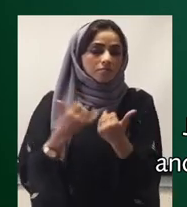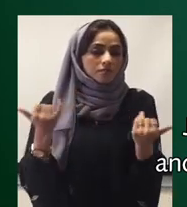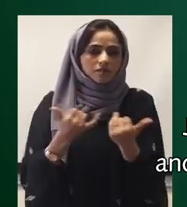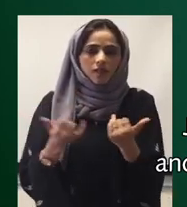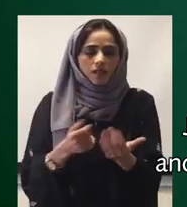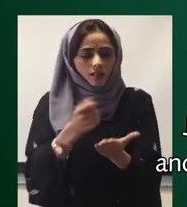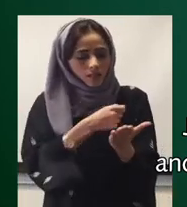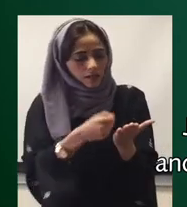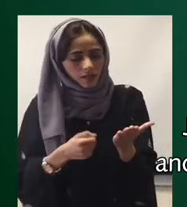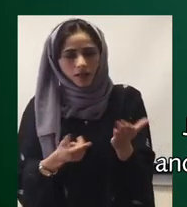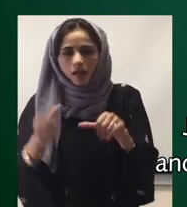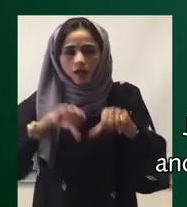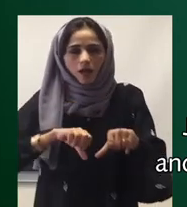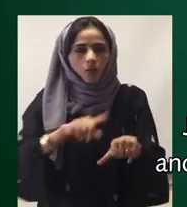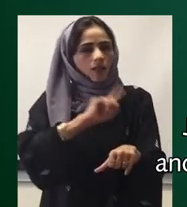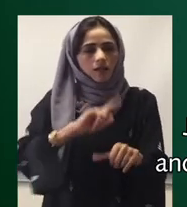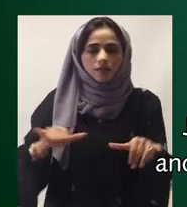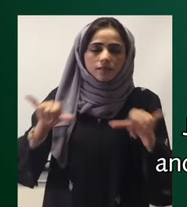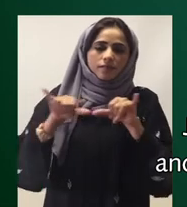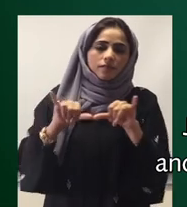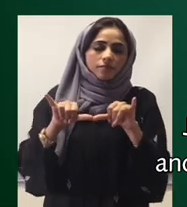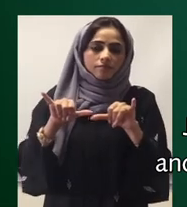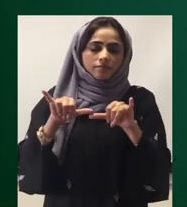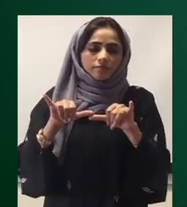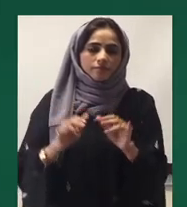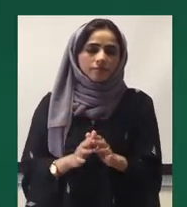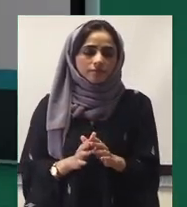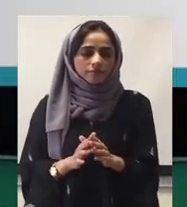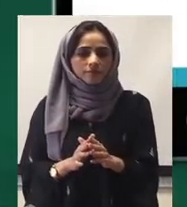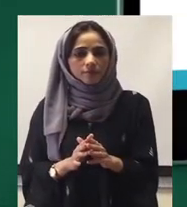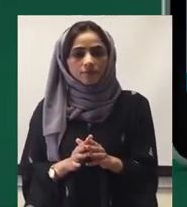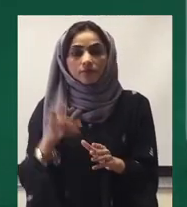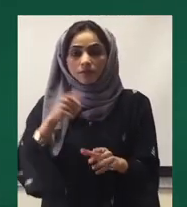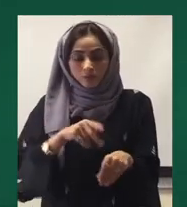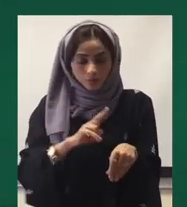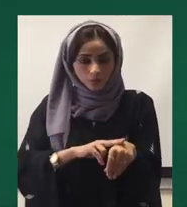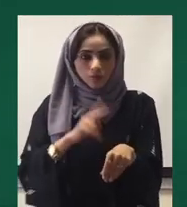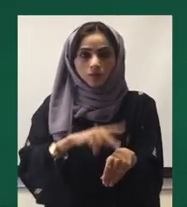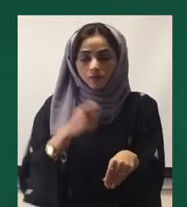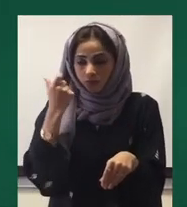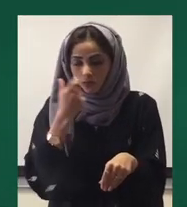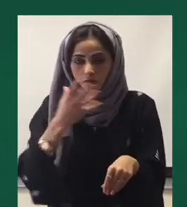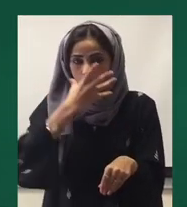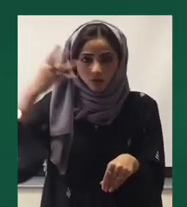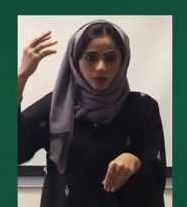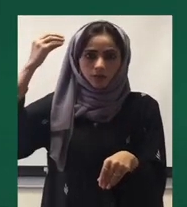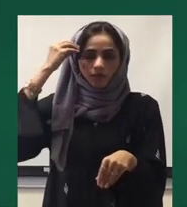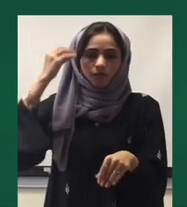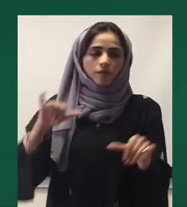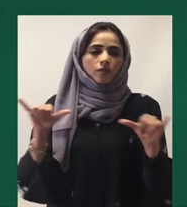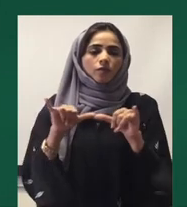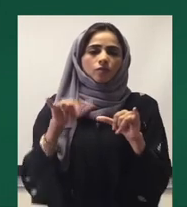الورقية بأسلوب بحث ميسر وفق تصنيف مبسط. وللتوثيق وحفظ البيانات